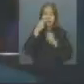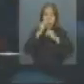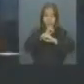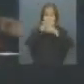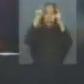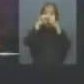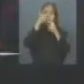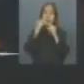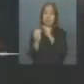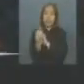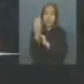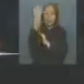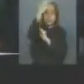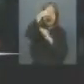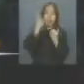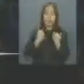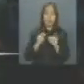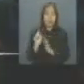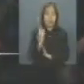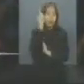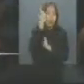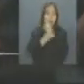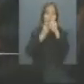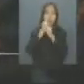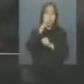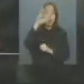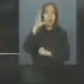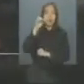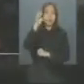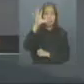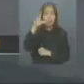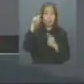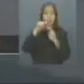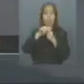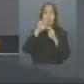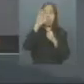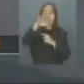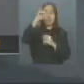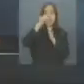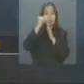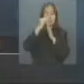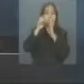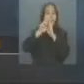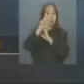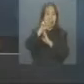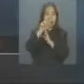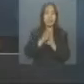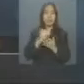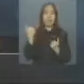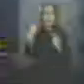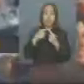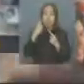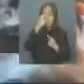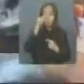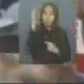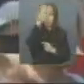ปี2555บนยอดดอยภูชี้ฟ้าตำบลตับเต่าอำเภอเทิงจังหวัดเชียงรายซึ่งมีความสูงจากระดับน้